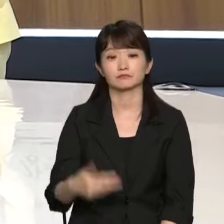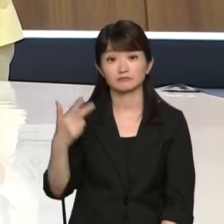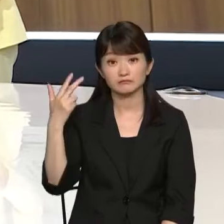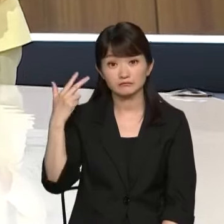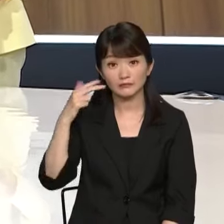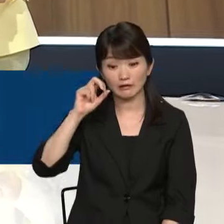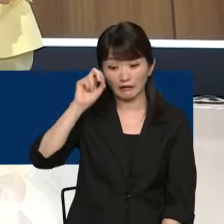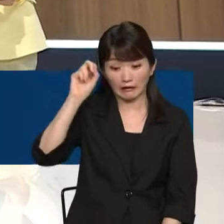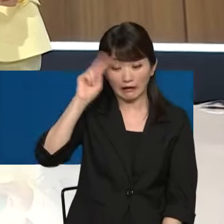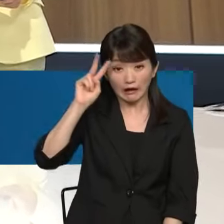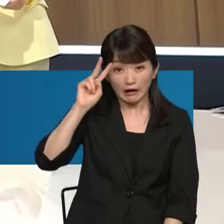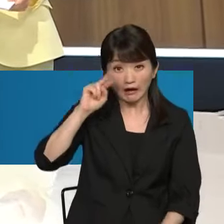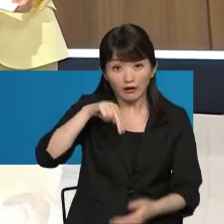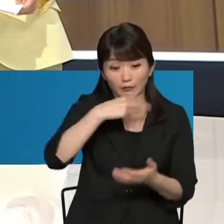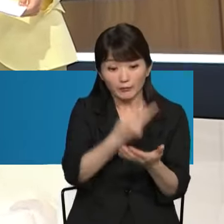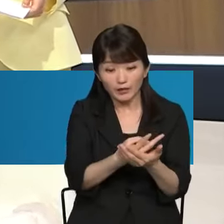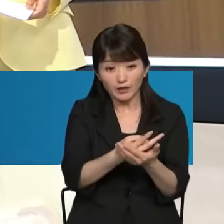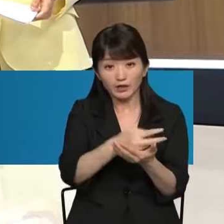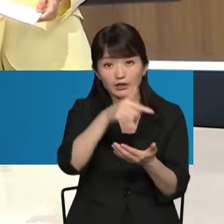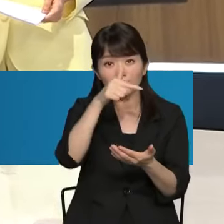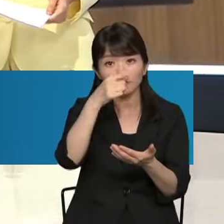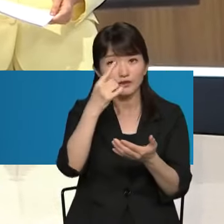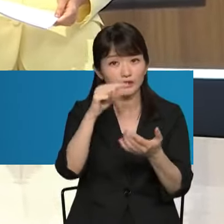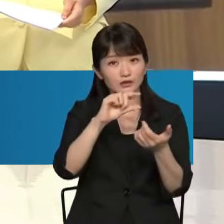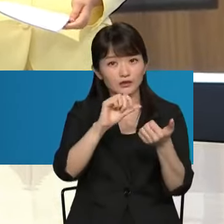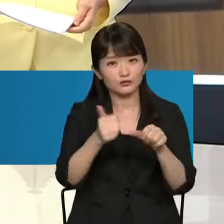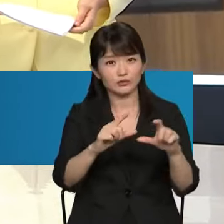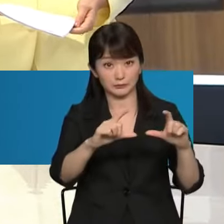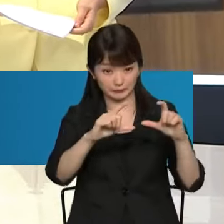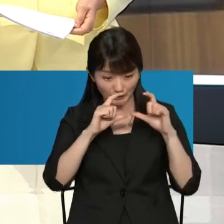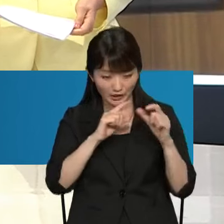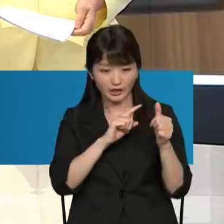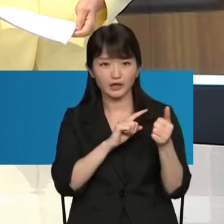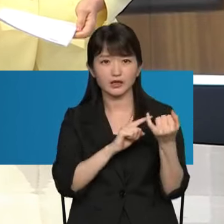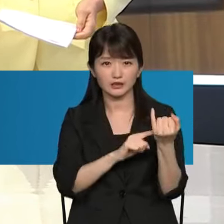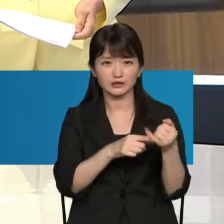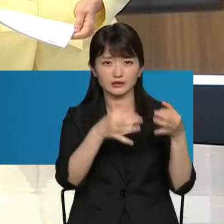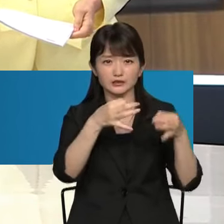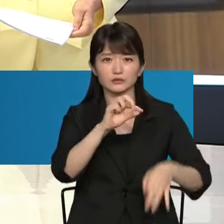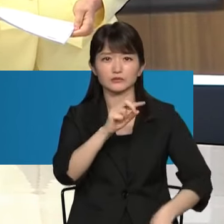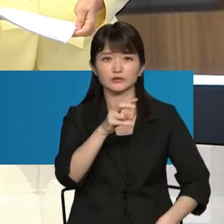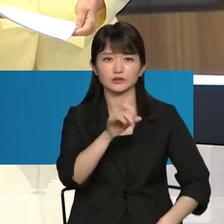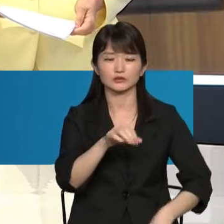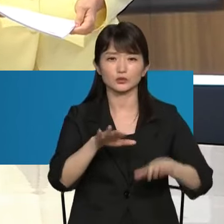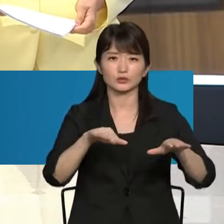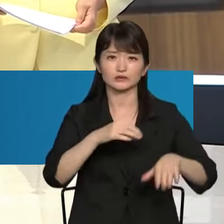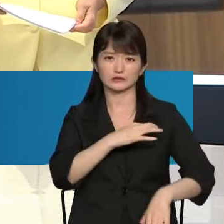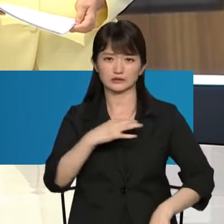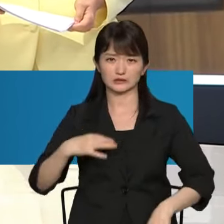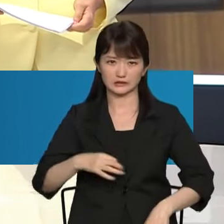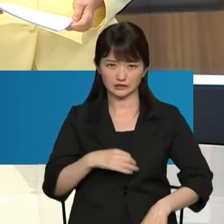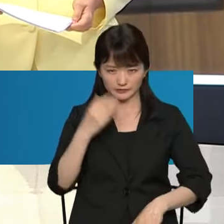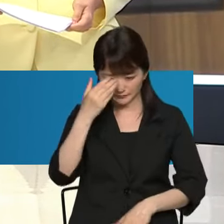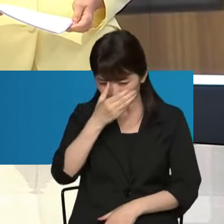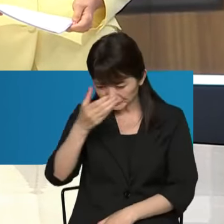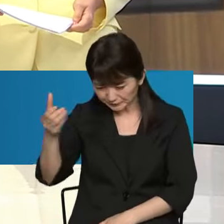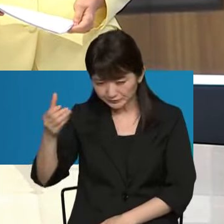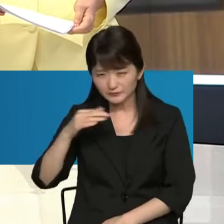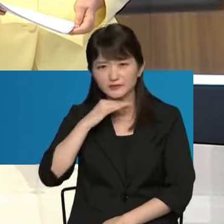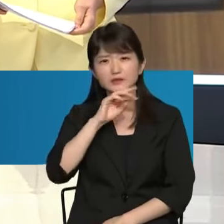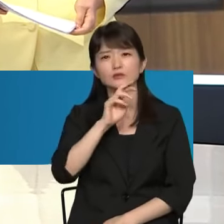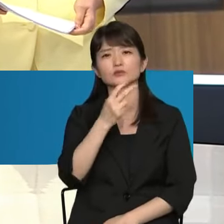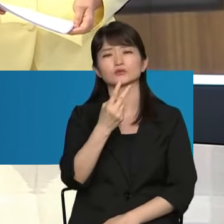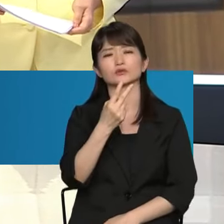일주일 전 갑자기 쓰러져서 뇌사 판정을 받은 김은영 씨가 오늘 장기 기증을 하고 32살의 나이로 세상을